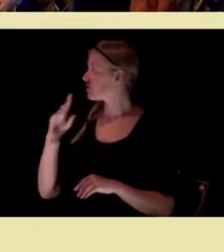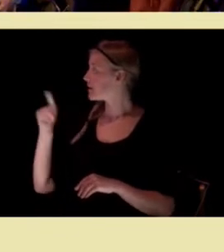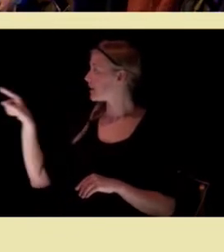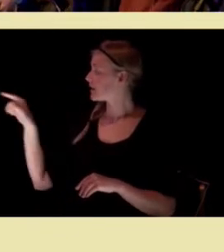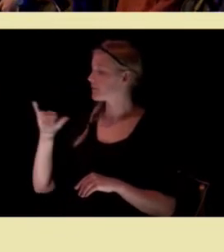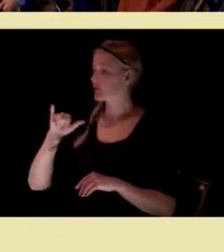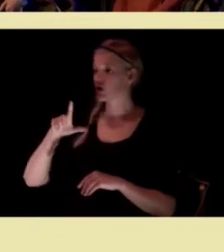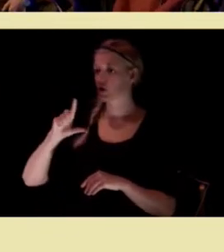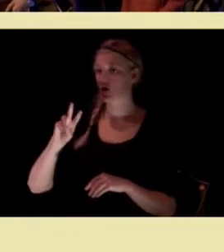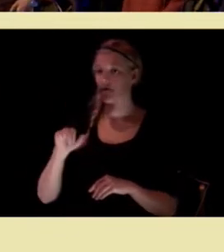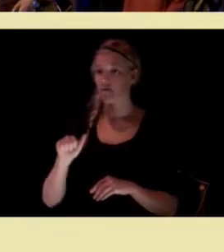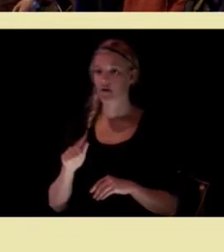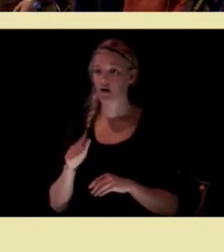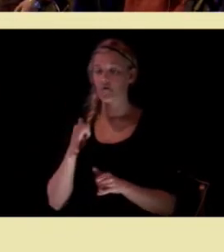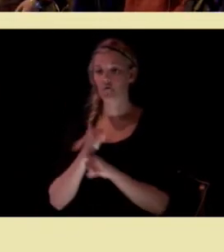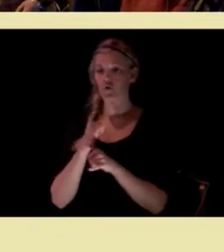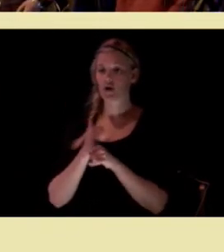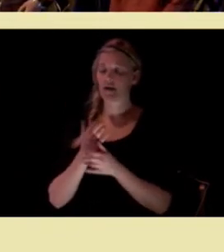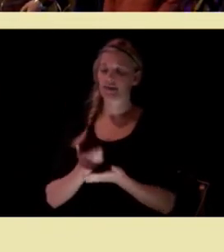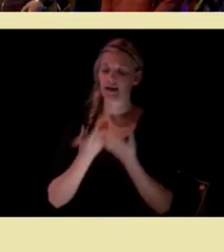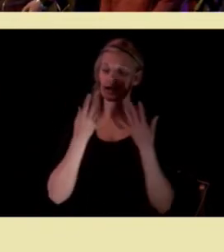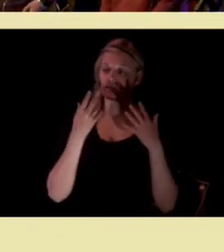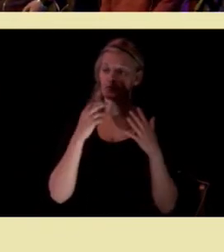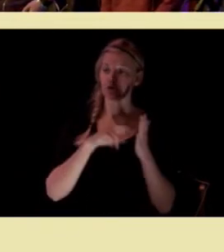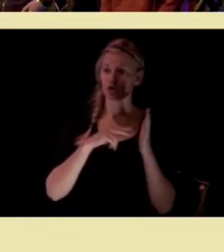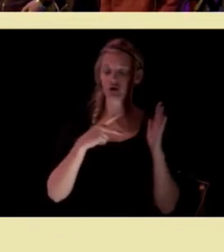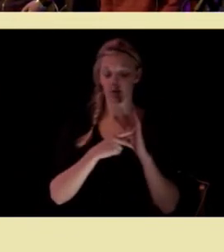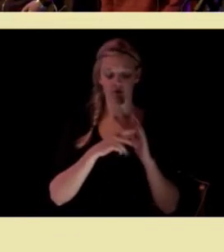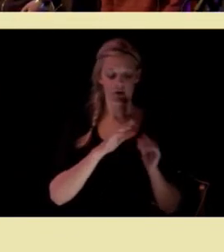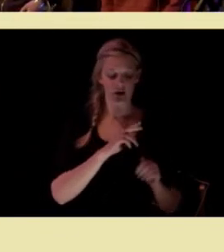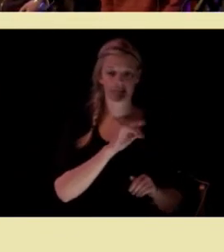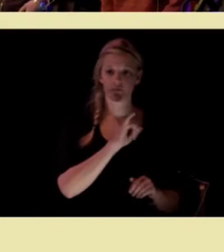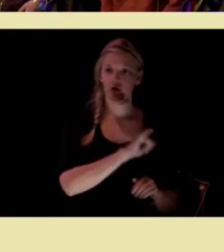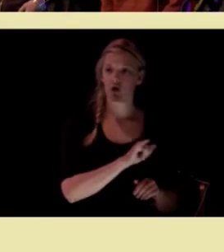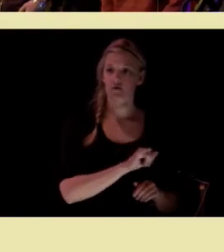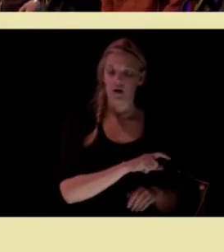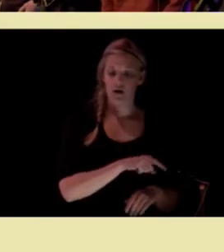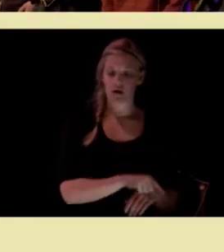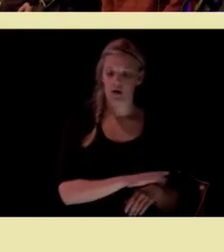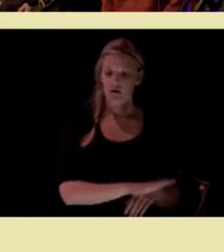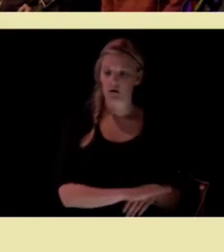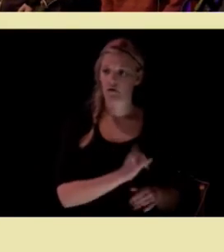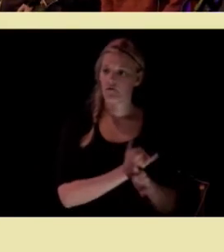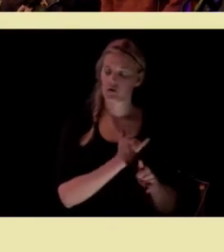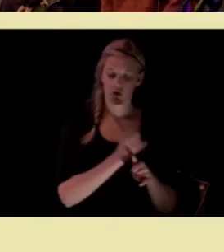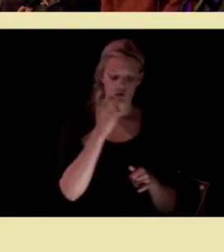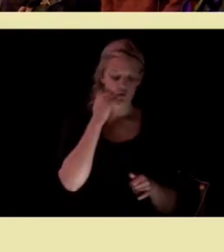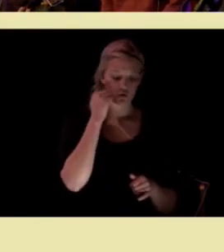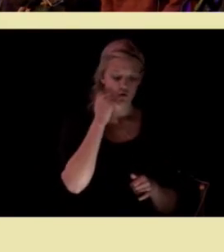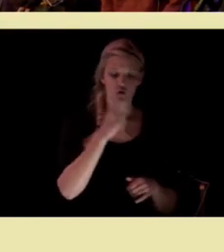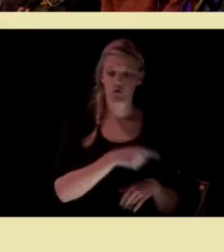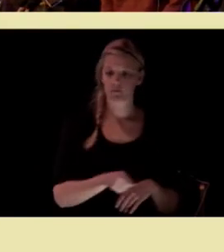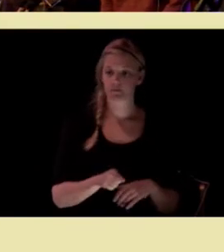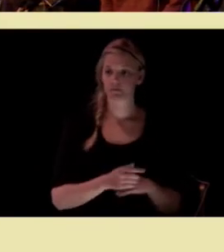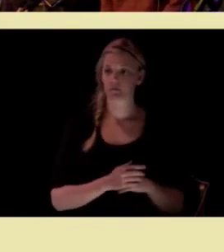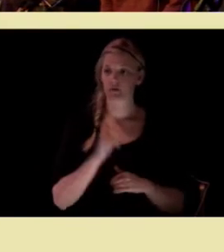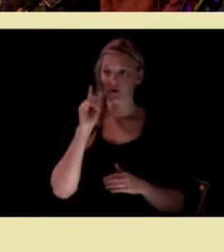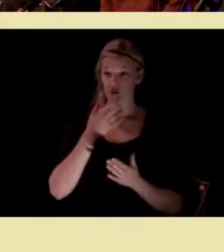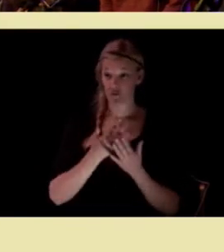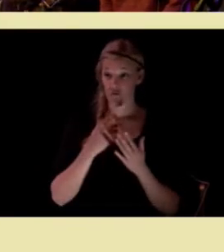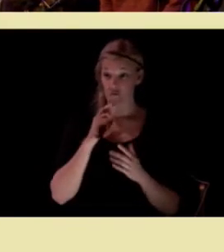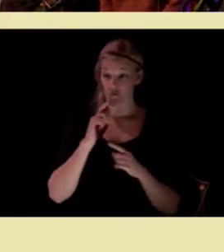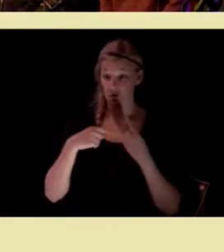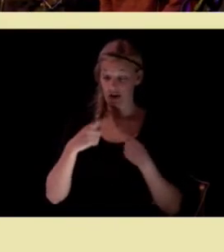dere. Ylva, hvordan hjelpesystemet fra lille Ylva, første gangen husker et hjelpesystem, hvordan hjelpesystemet har du sånn veldig kort